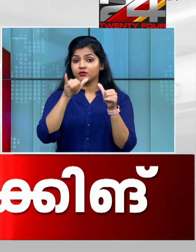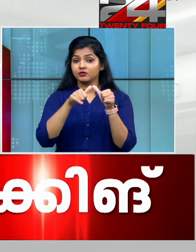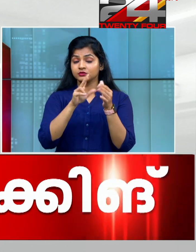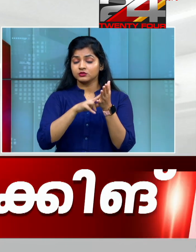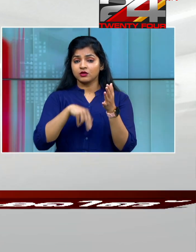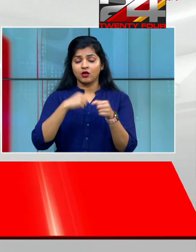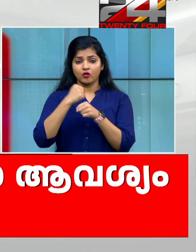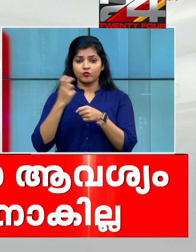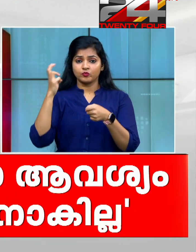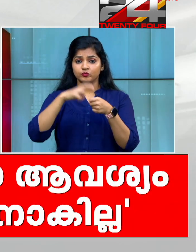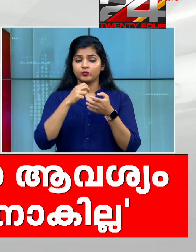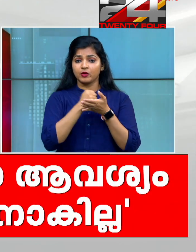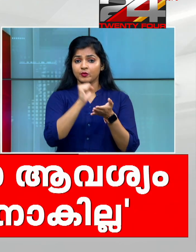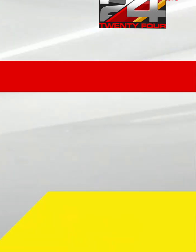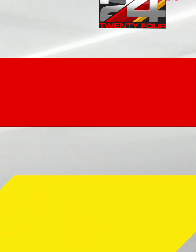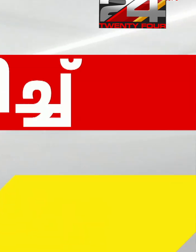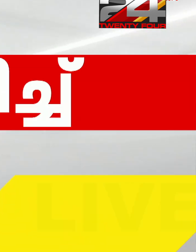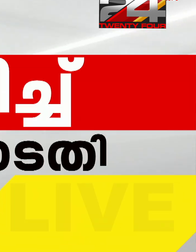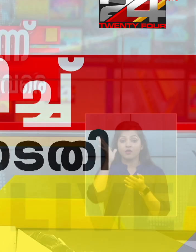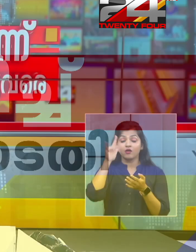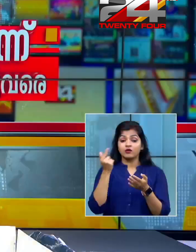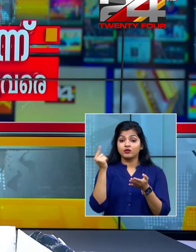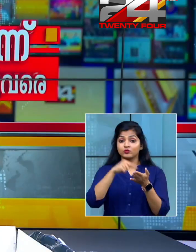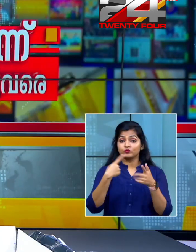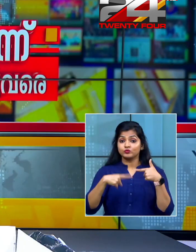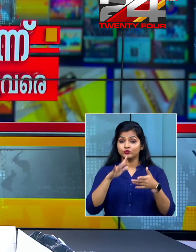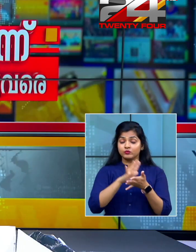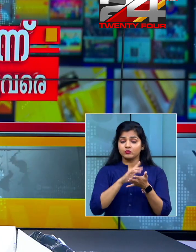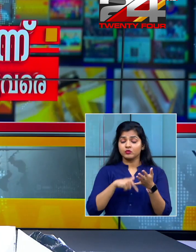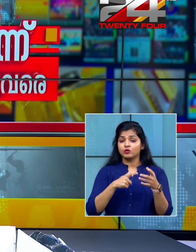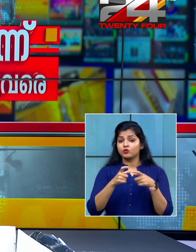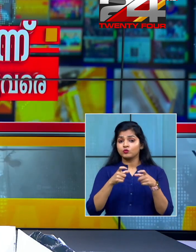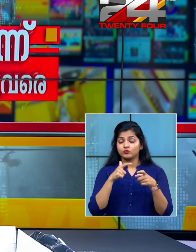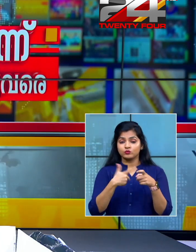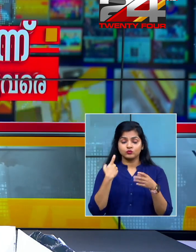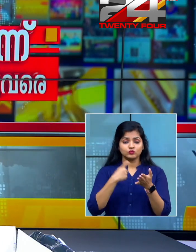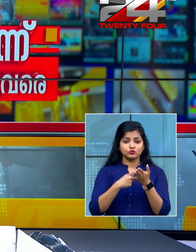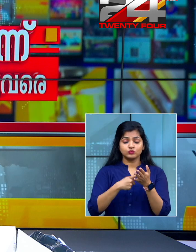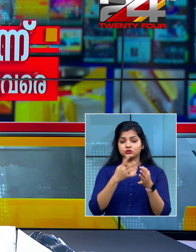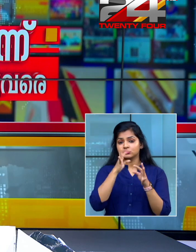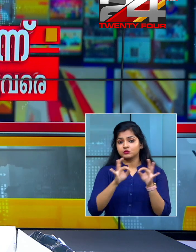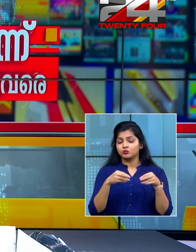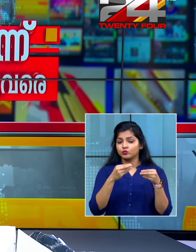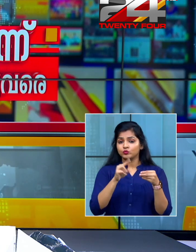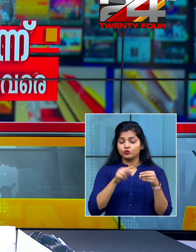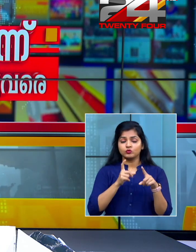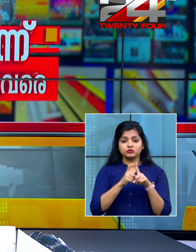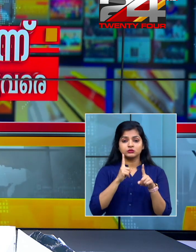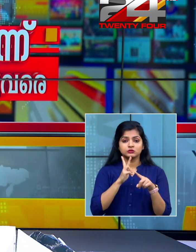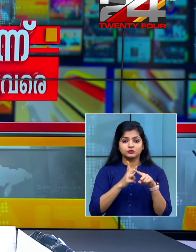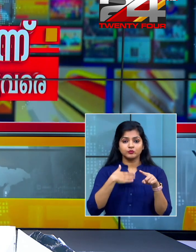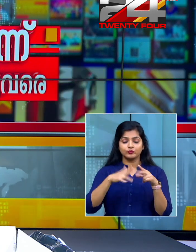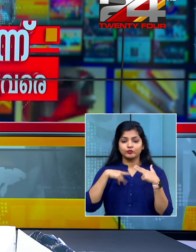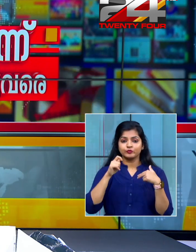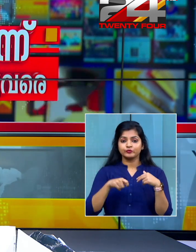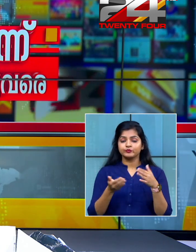പറഞ്ഞു. ബന്ധപ്പെട്ടുള്ള നിയന്ത്രണങ്ങളിൽ, നിർദ്ദേശങ്ങളിൽ വിട്ടുവീഴ്ച ചെയ്യാൻ കഴിയില്ല, യാതൊരു തരത്തിലുള്ള ഇളവും നൽകാൻ കഴിയില്ല എന്ന നിലപാട് ആവർത്തിച്ച് വ്യക്തമാക്കുകയാണ്